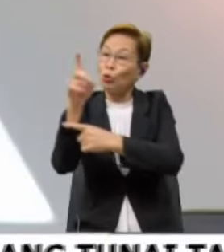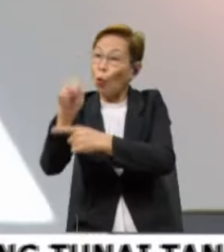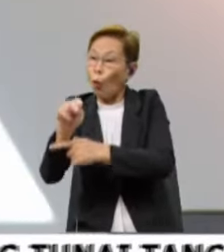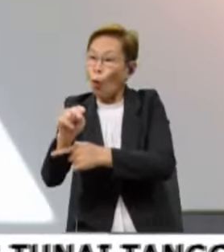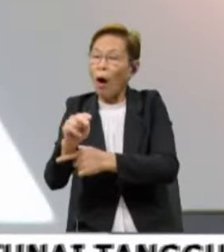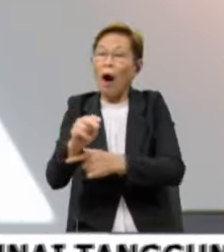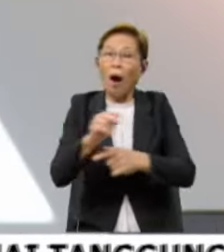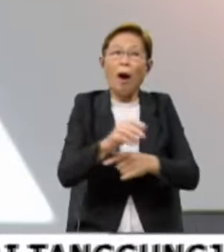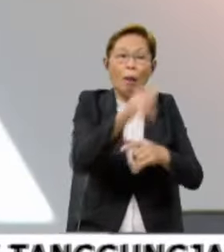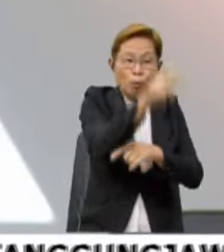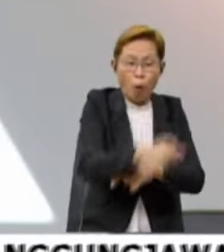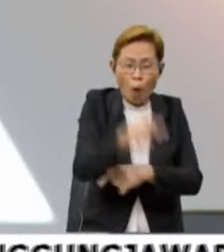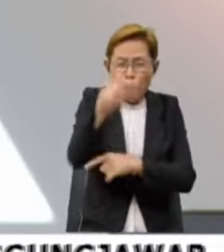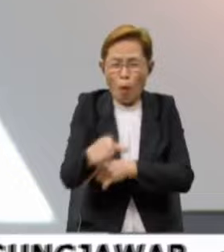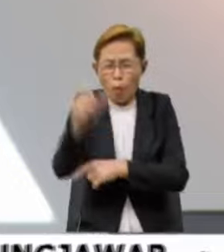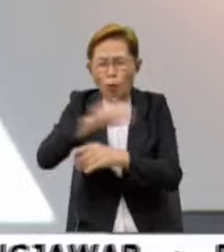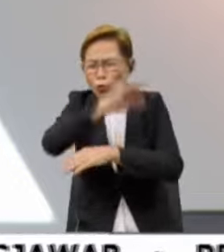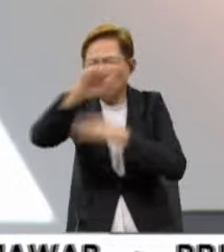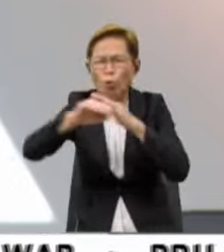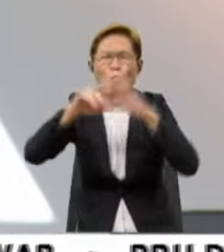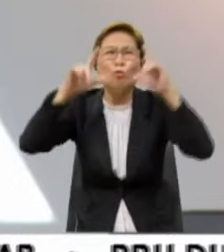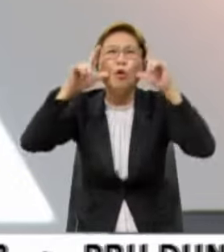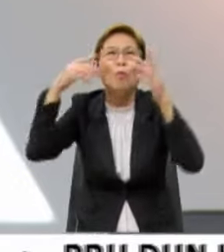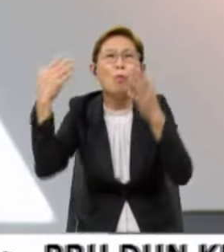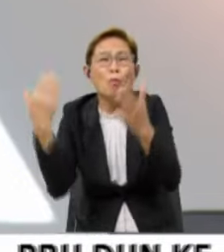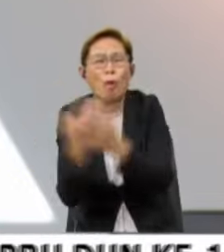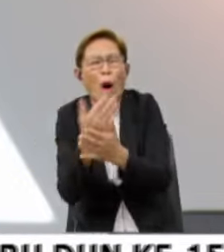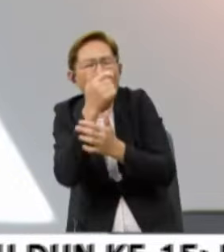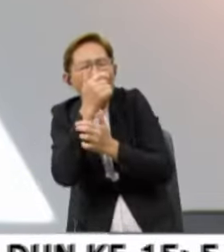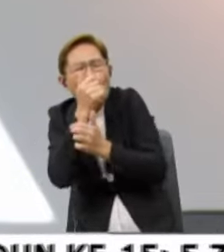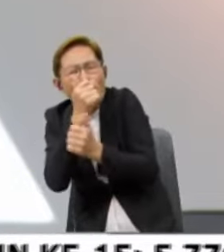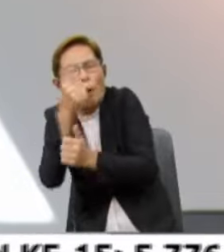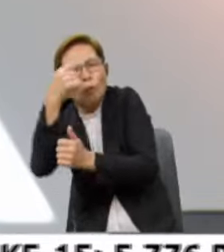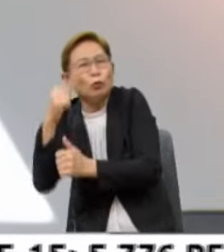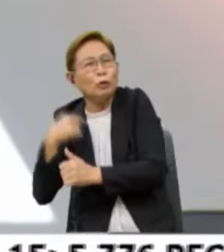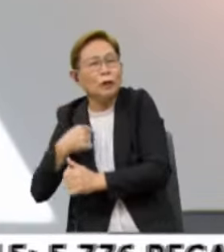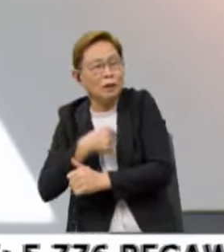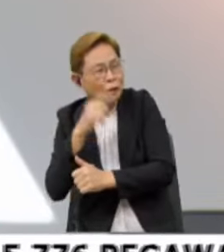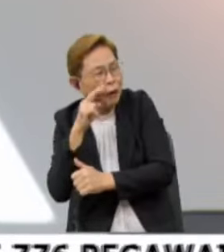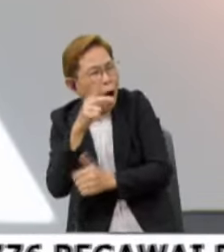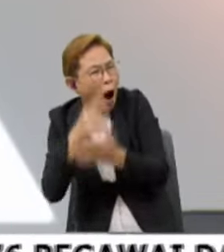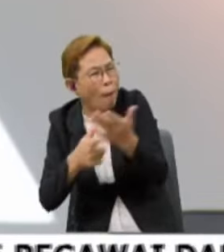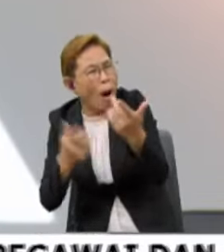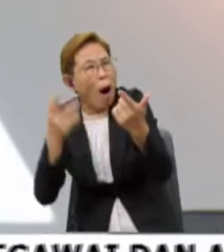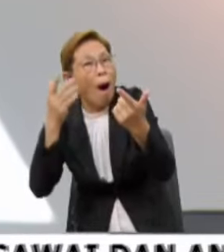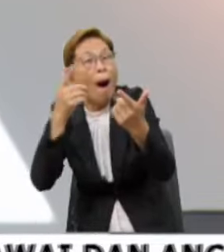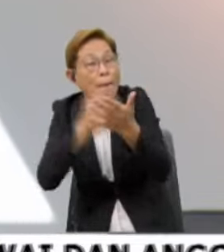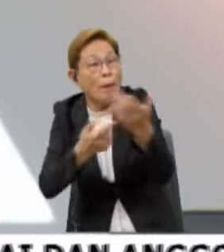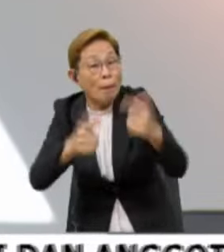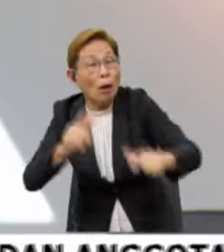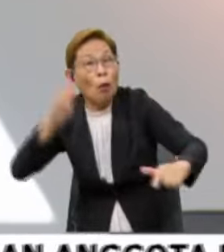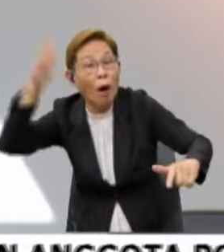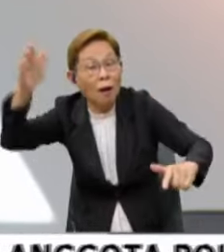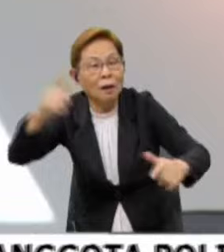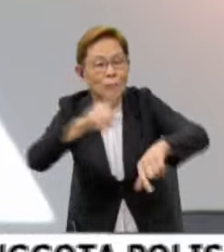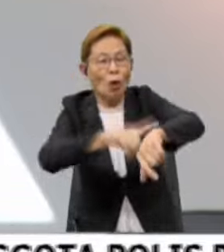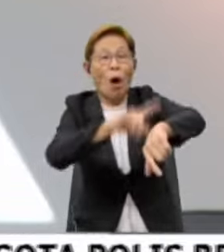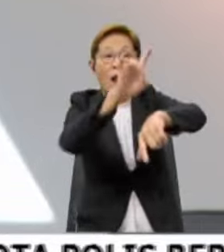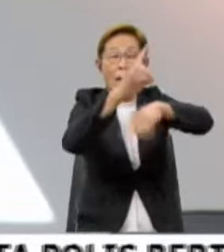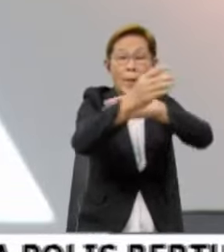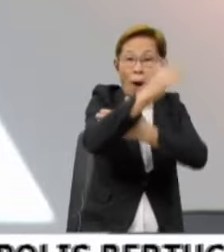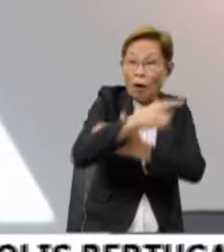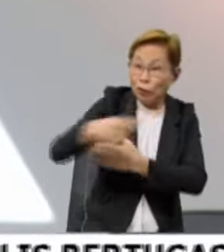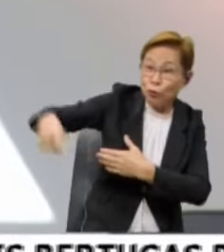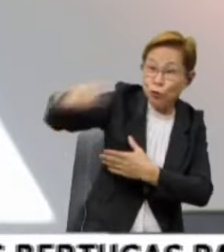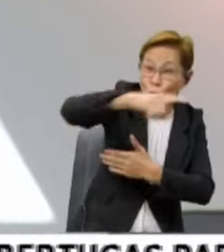mempertaruhkan semua muka baru calon-calonnya itu antara yang menarik untuk kita lihat apakah yang bakal berlaku bermula jam 8 pagi nanti anda perlu